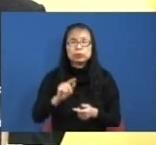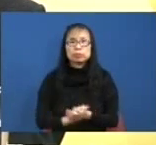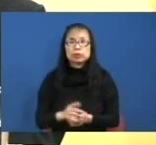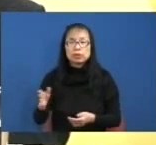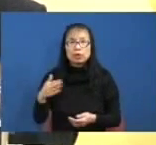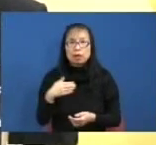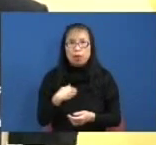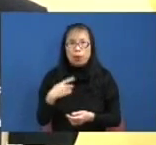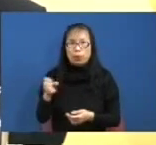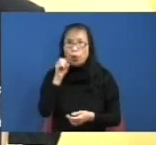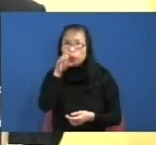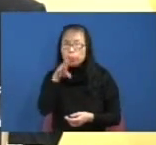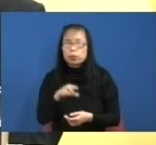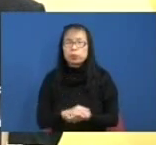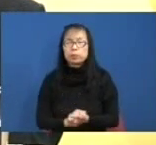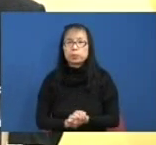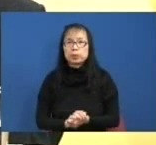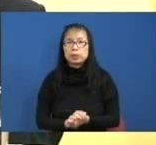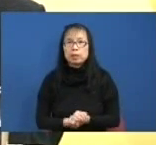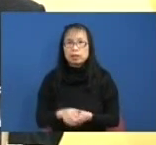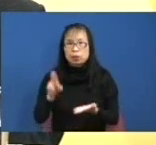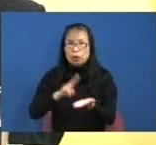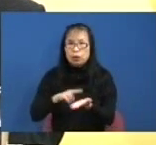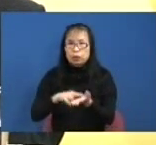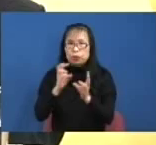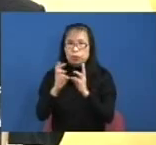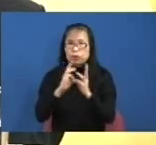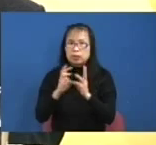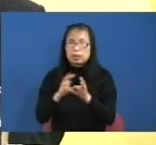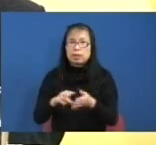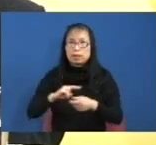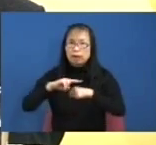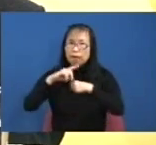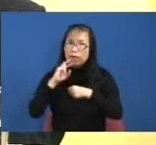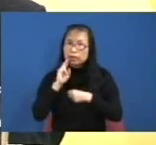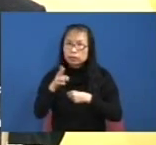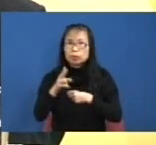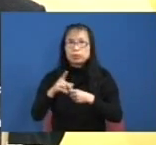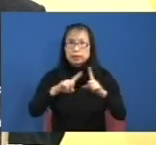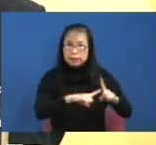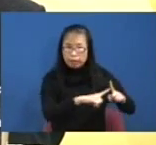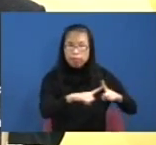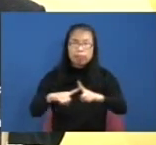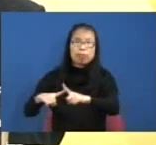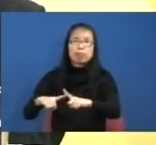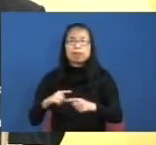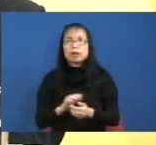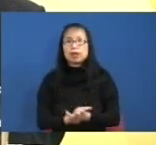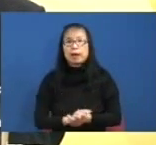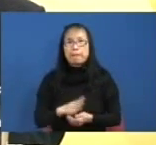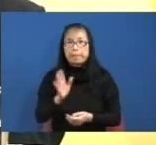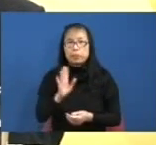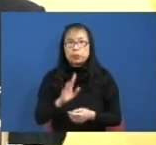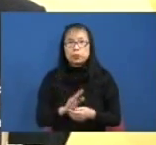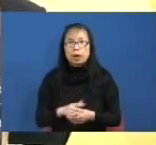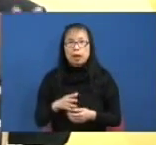反而呢，剛才你提到那個信息那方面，怎樣去令到市民即不會說真